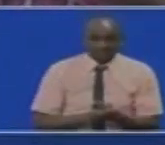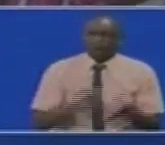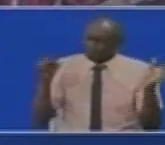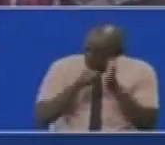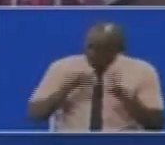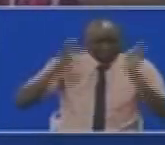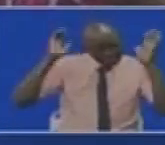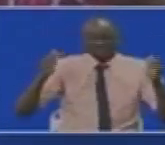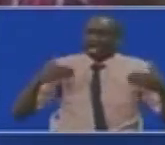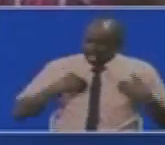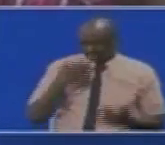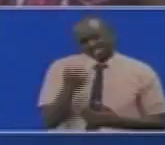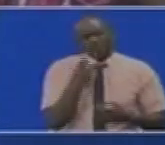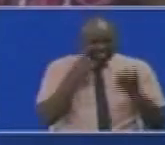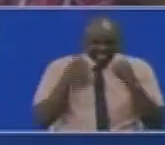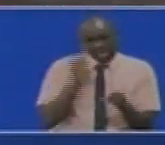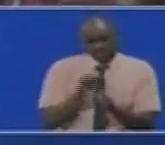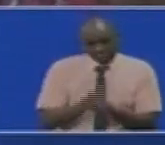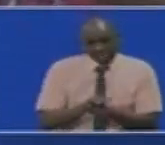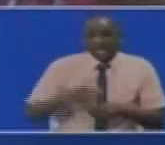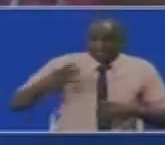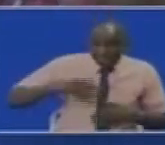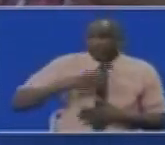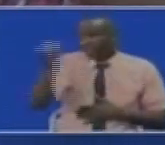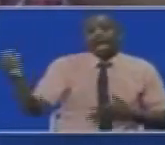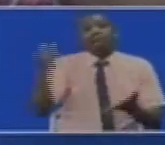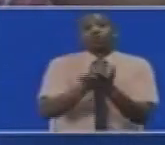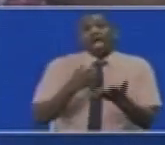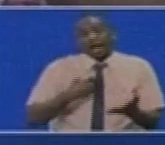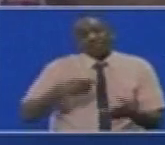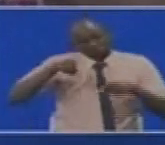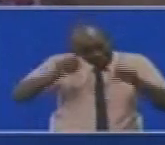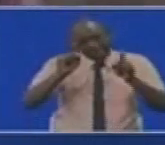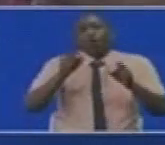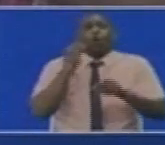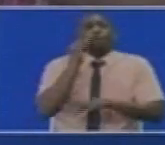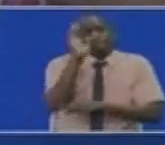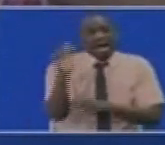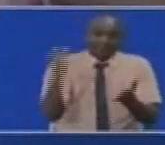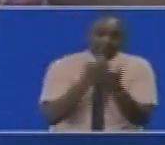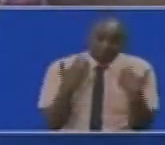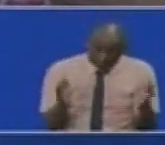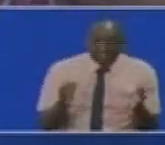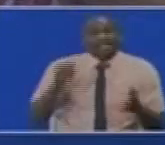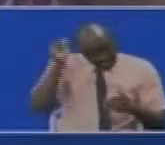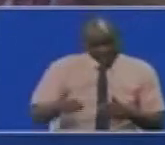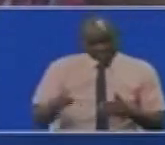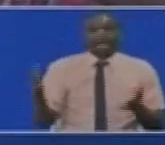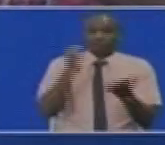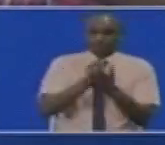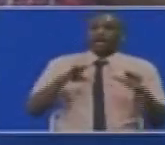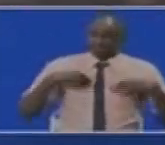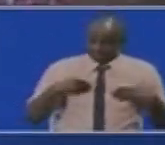kubwa sana ile tunalia. Kuna watu wameandikwa kwake ye mwenyewe. Atukatai wameandika